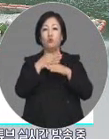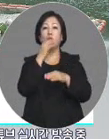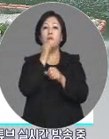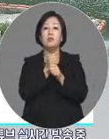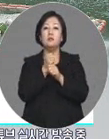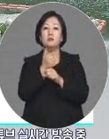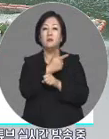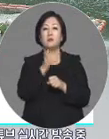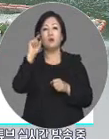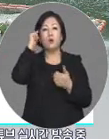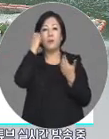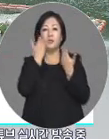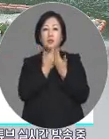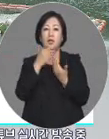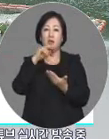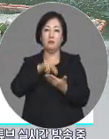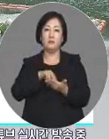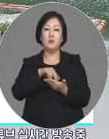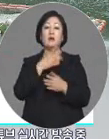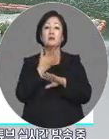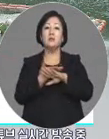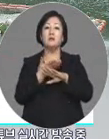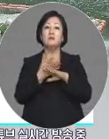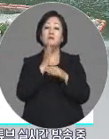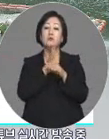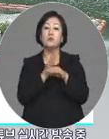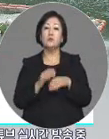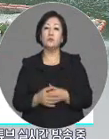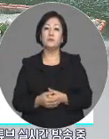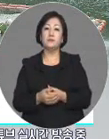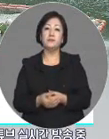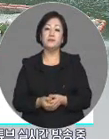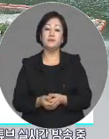며 반발하고 있습니다 전 명주 기자의 보도입니다